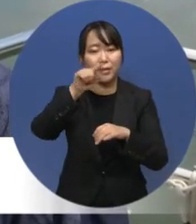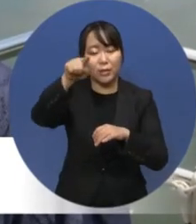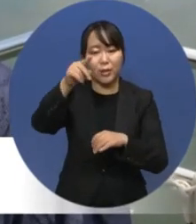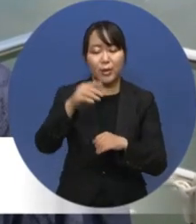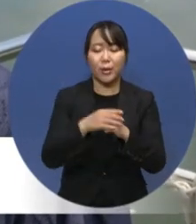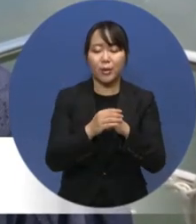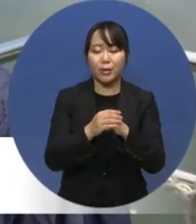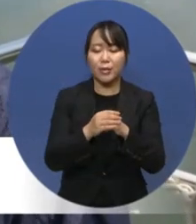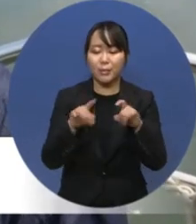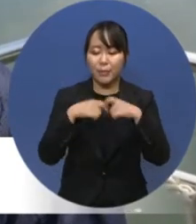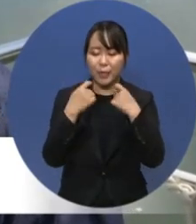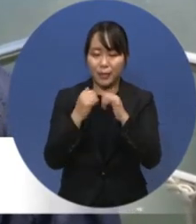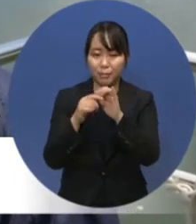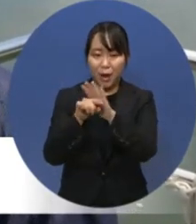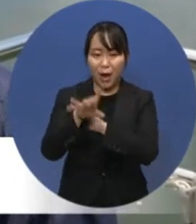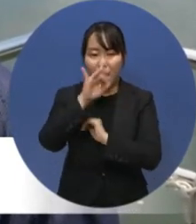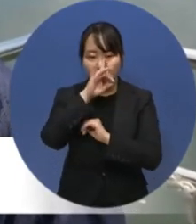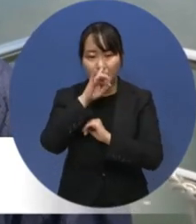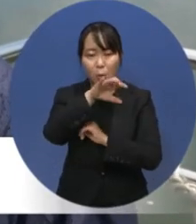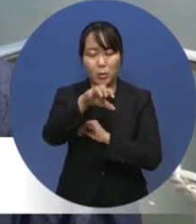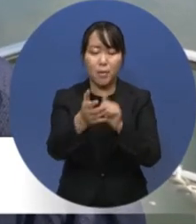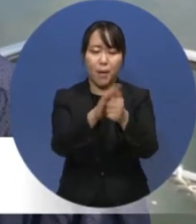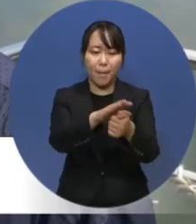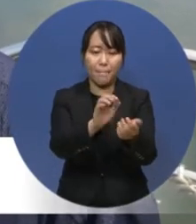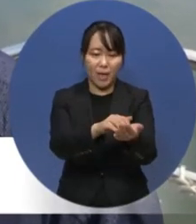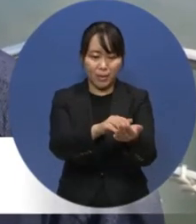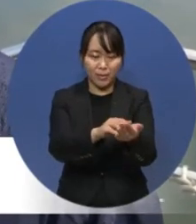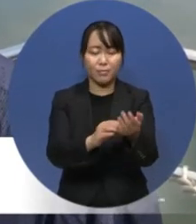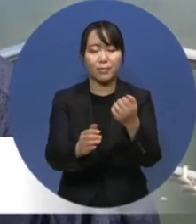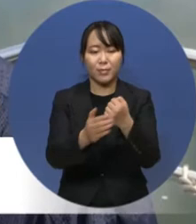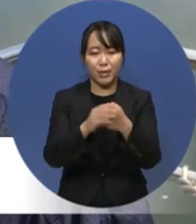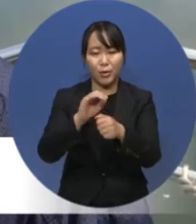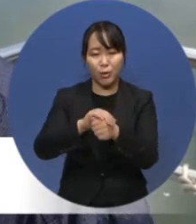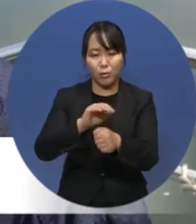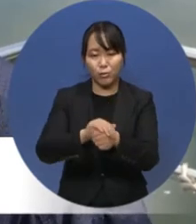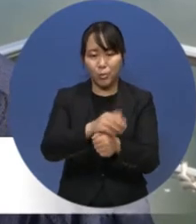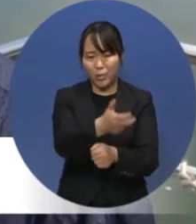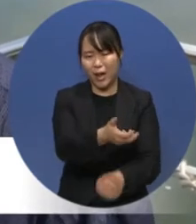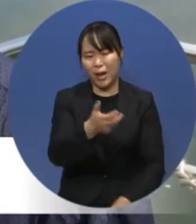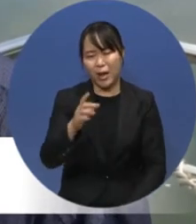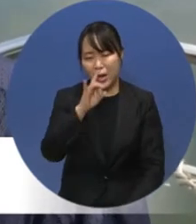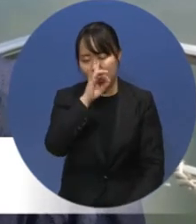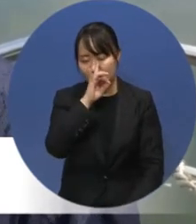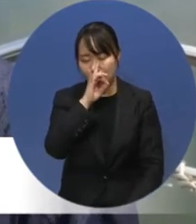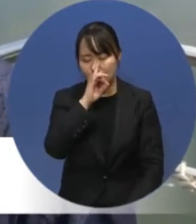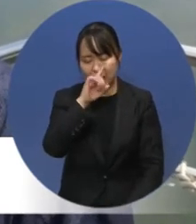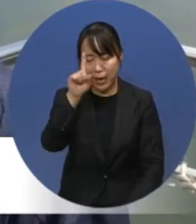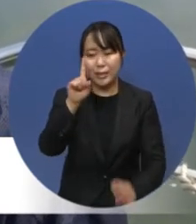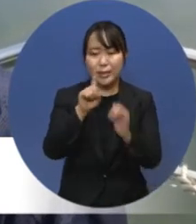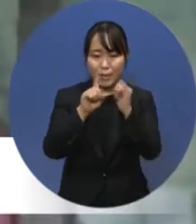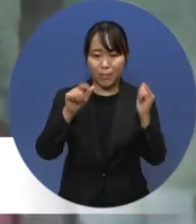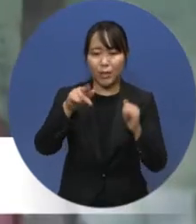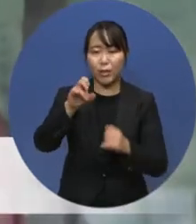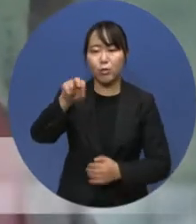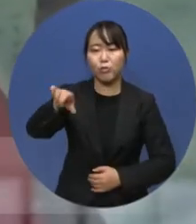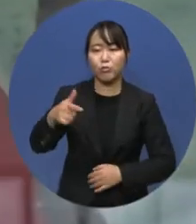안에 이렇게 모셔졌던 거예요. 그래서 그 경주에 오직 못 가신 분이 한 분